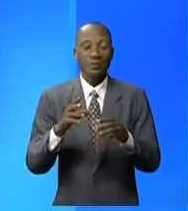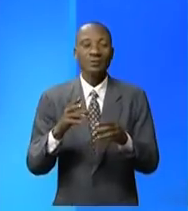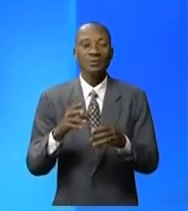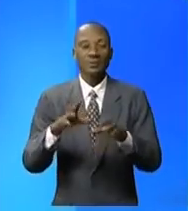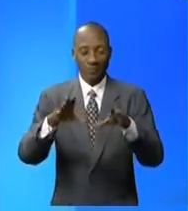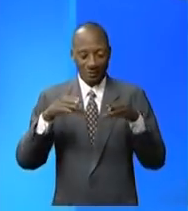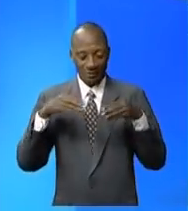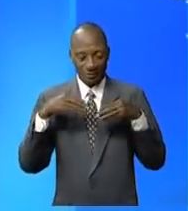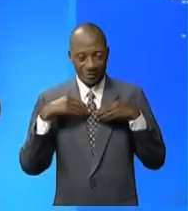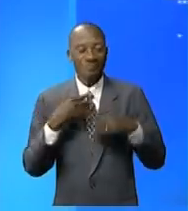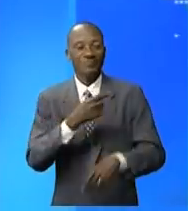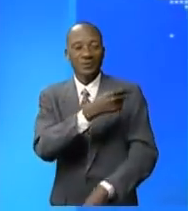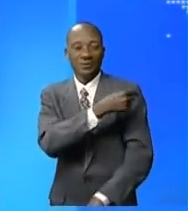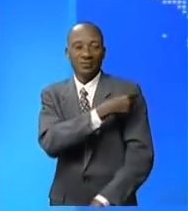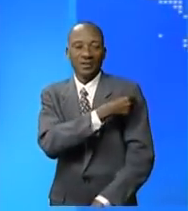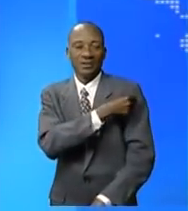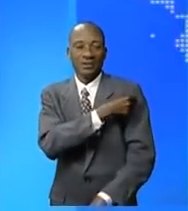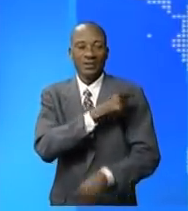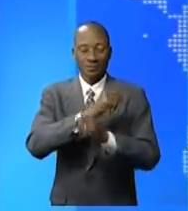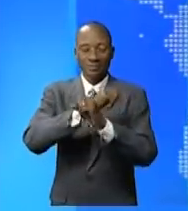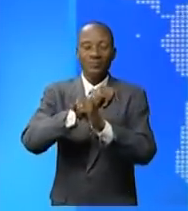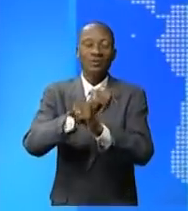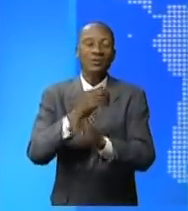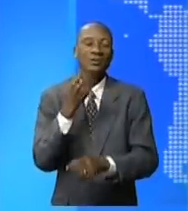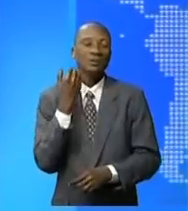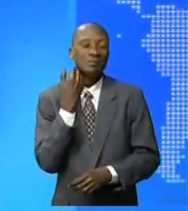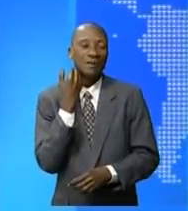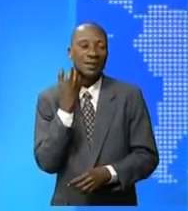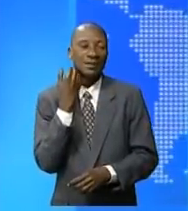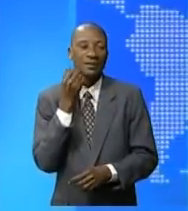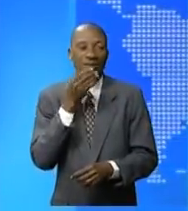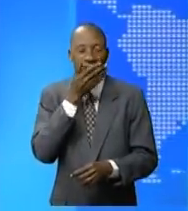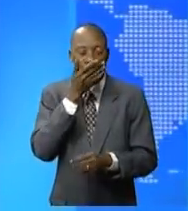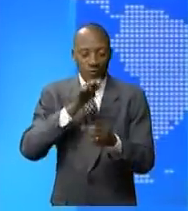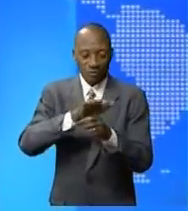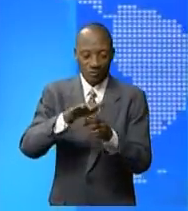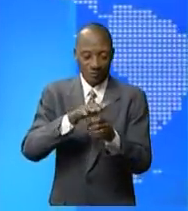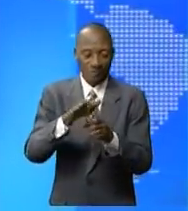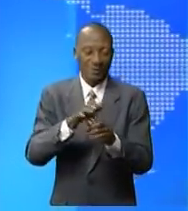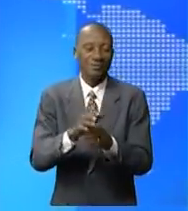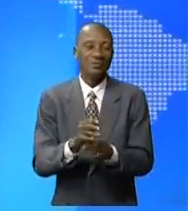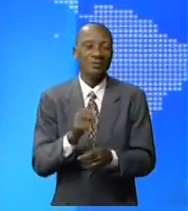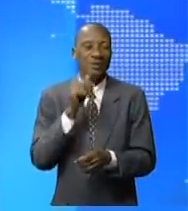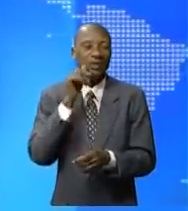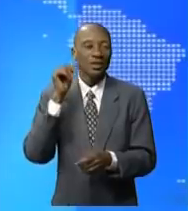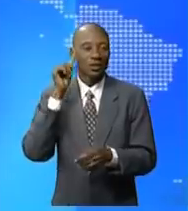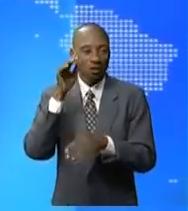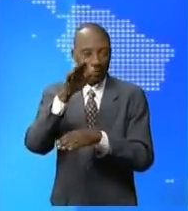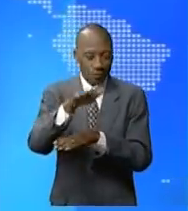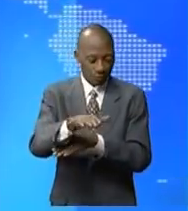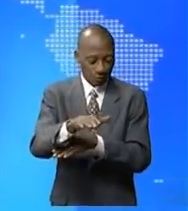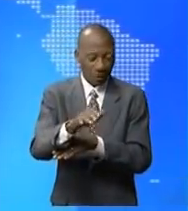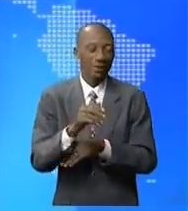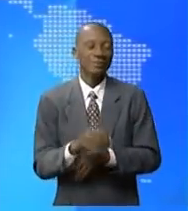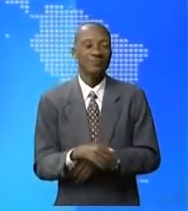Denise Nyakeru Tshisekedi ont reçu hier dimanche dans la soirée leur première dose de vaccin contre